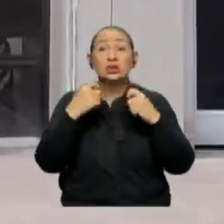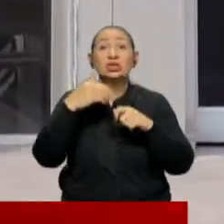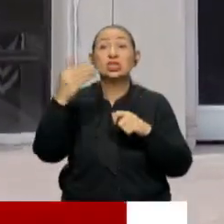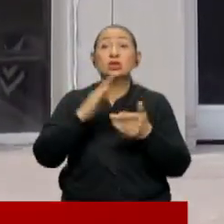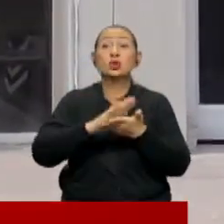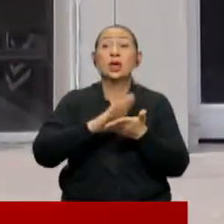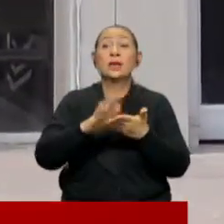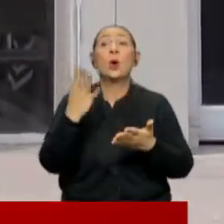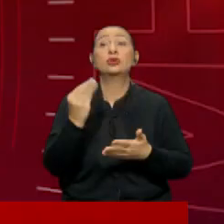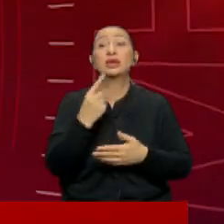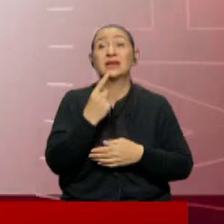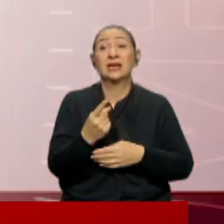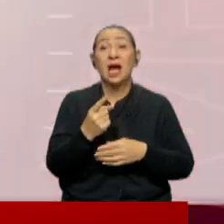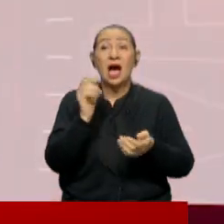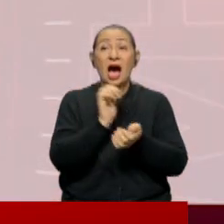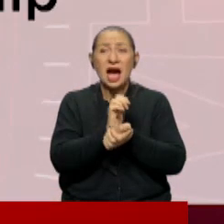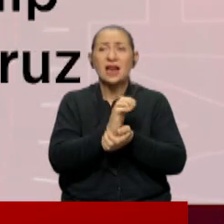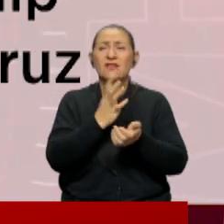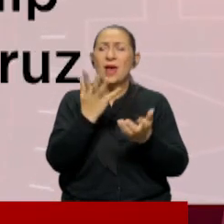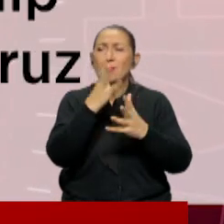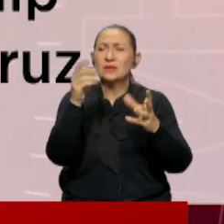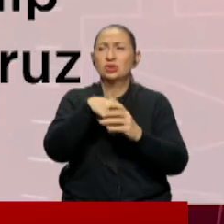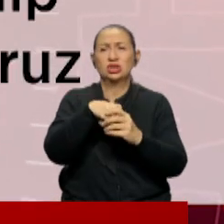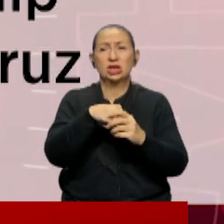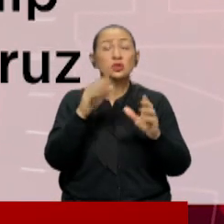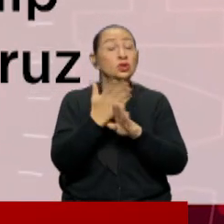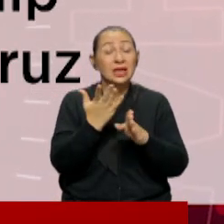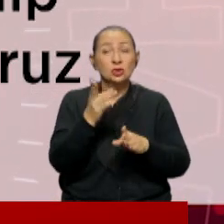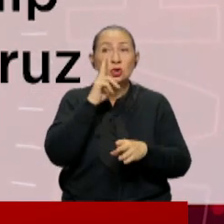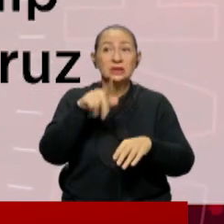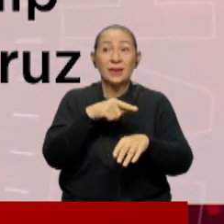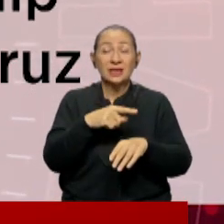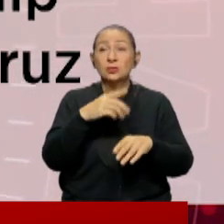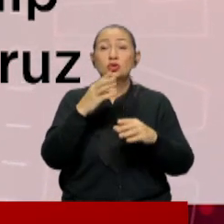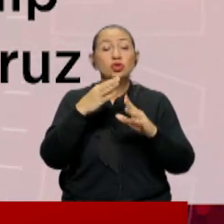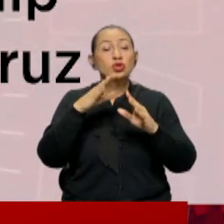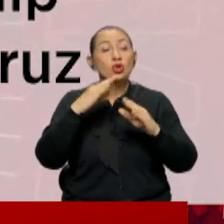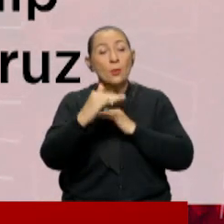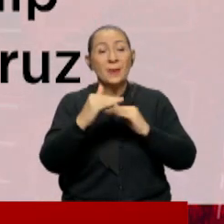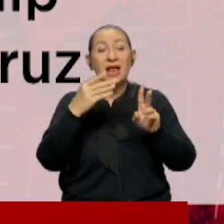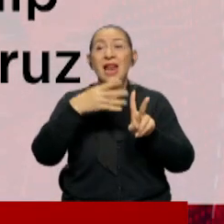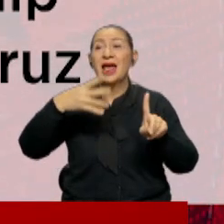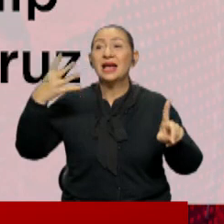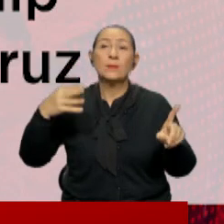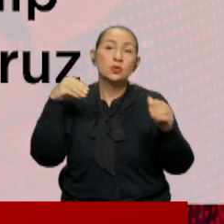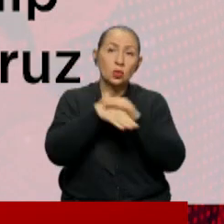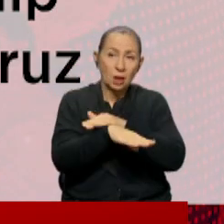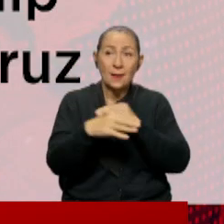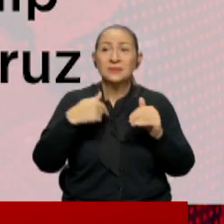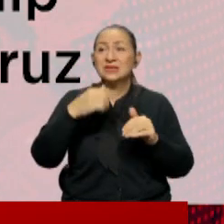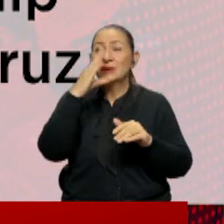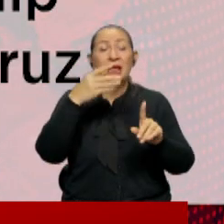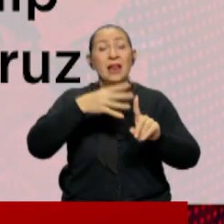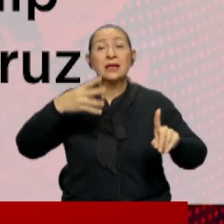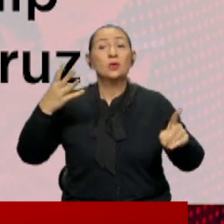dışında düzenlemeler de olacak dedi aile filan hepsi bu işin içinde çünkü son zamanlarda topluma lgbt'yi soktular Biz